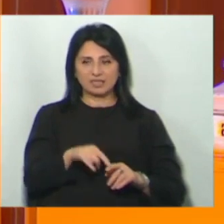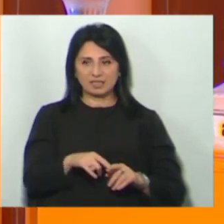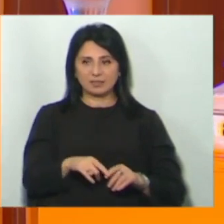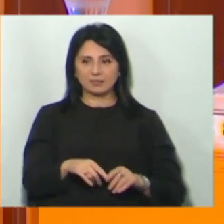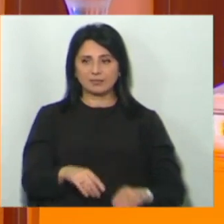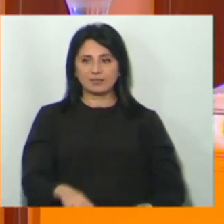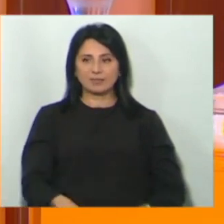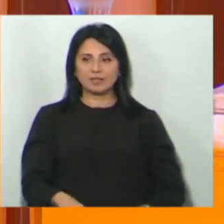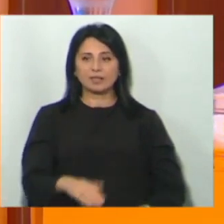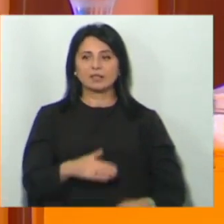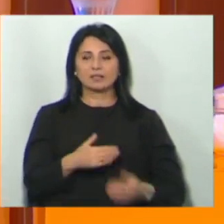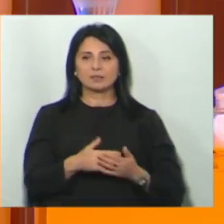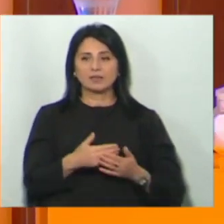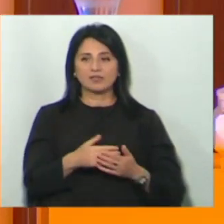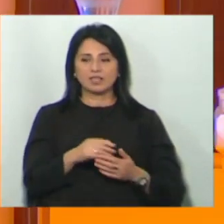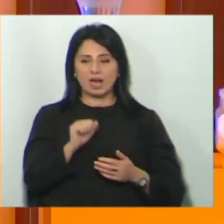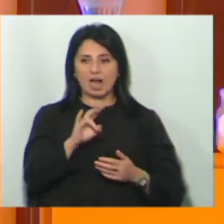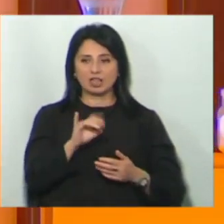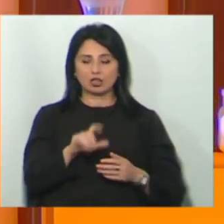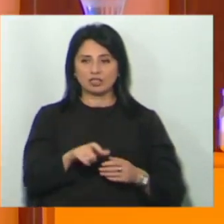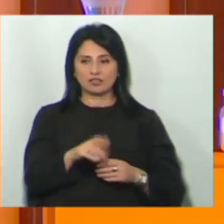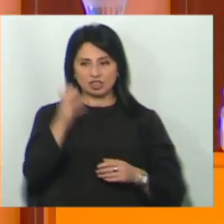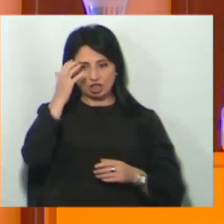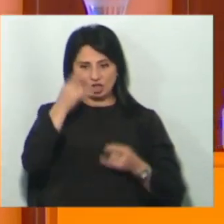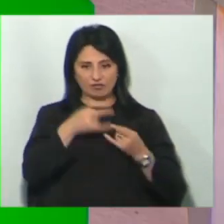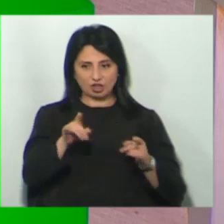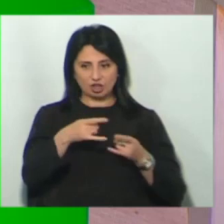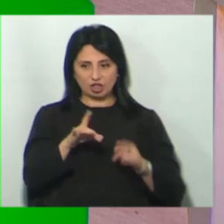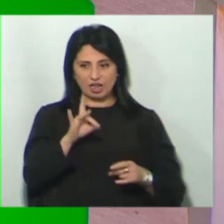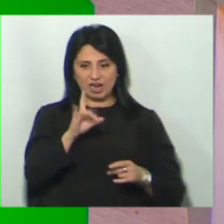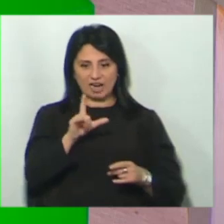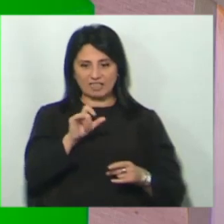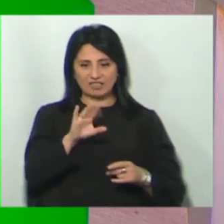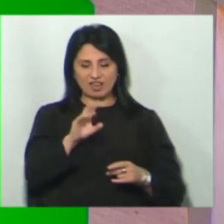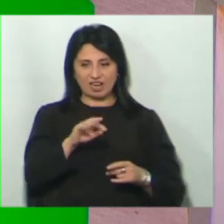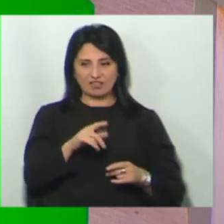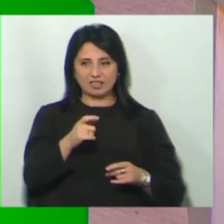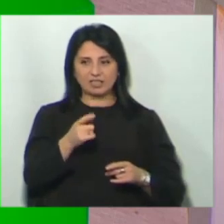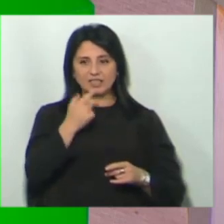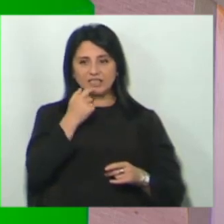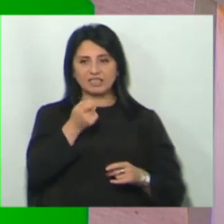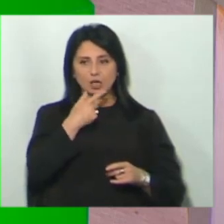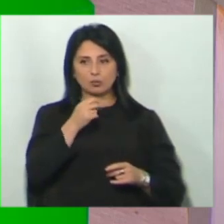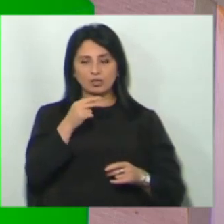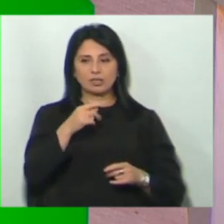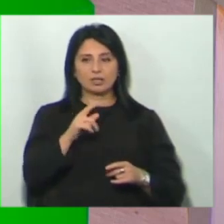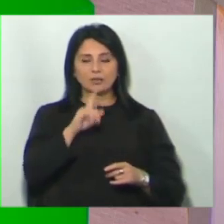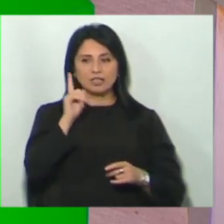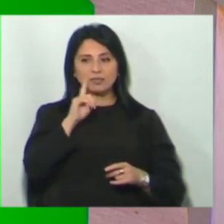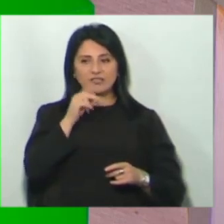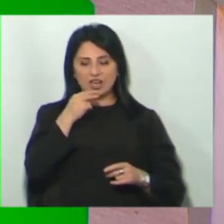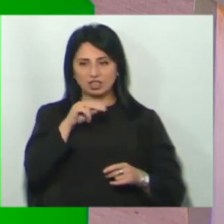ვიტამინი. Მაგალითად, ანტიოქსიდანტების წყარო, შავი შოკოლადი, რეზვერატროლი და შესაბამისად წითელი ყურძენი, მწვანე ჩაი,